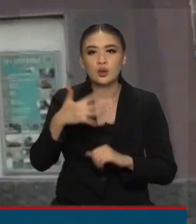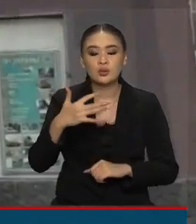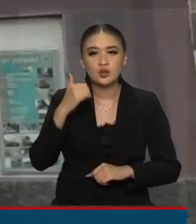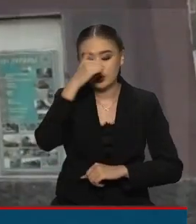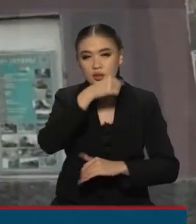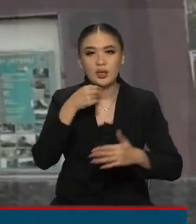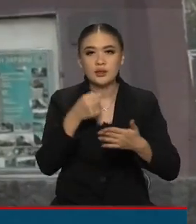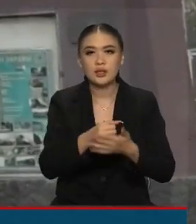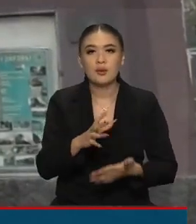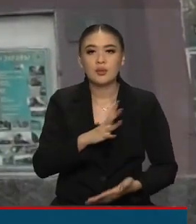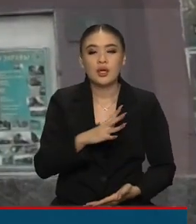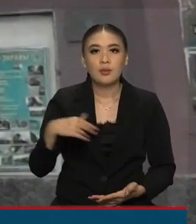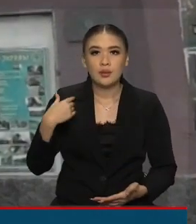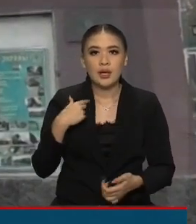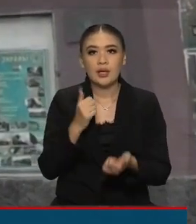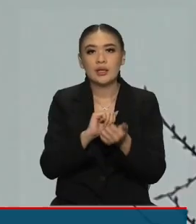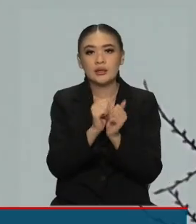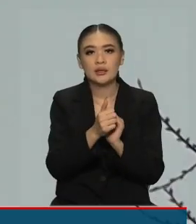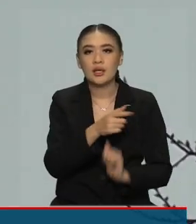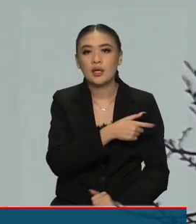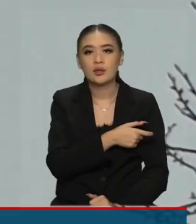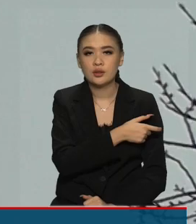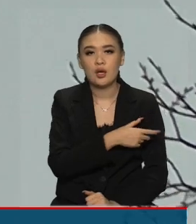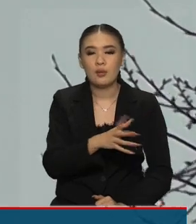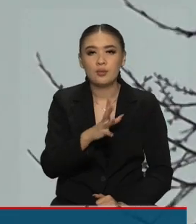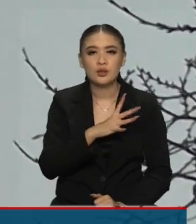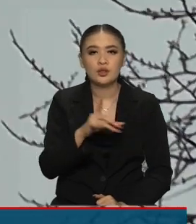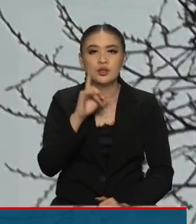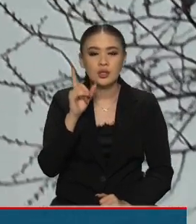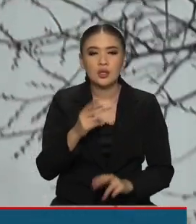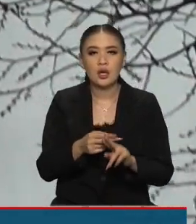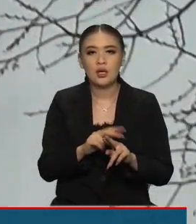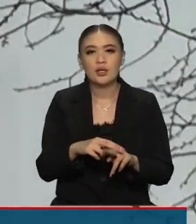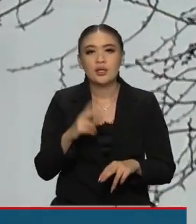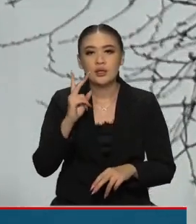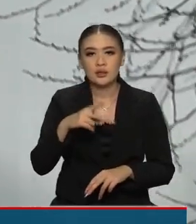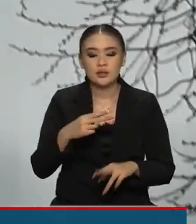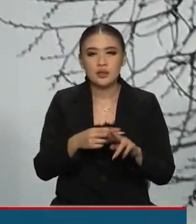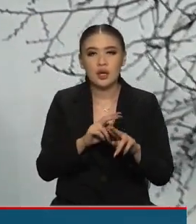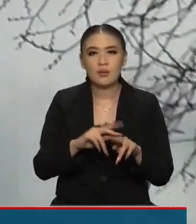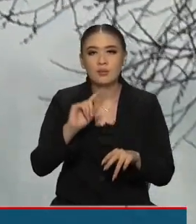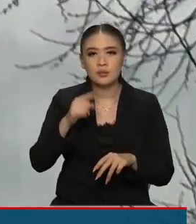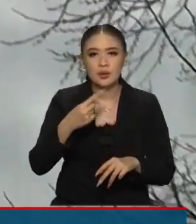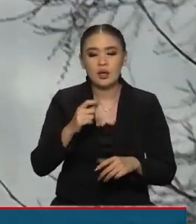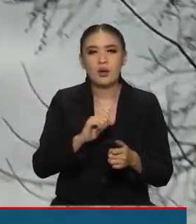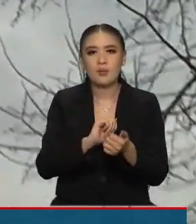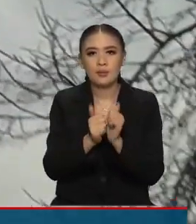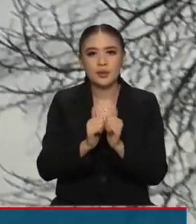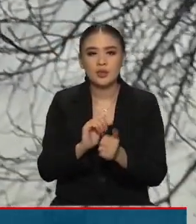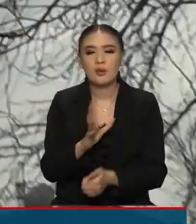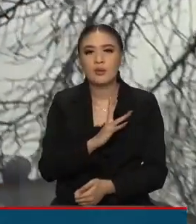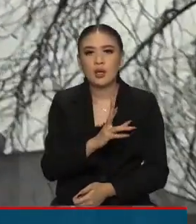дейін қолданыста болған. Кезекшілікке түскен 3 адам жаз айларында 2 сағат, ал қыс мезгілінде 1 сағат сайын ауысып жұмыс